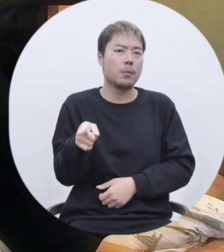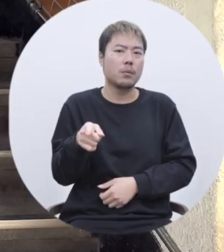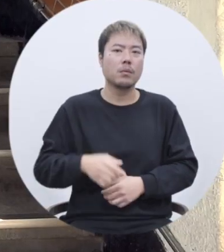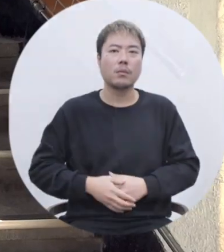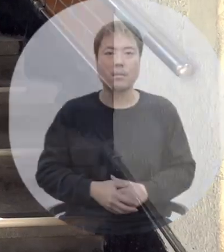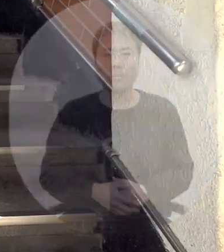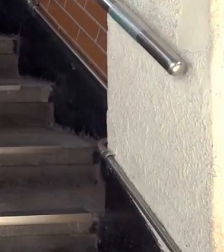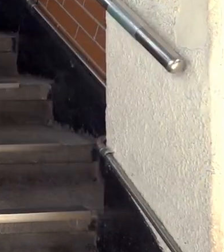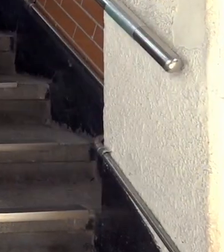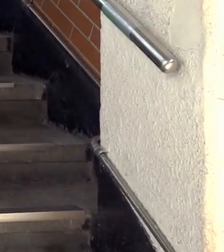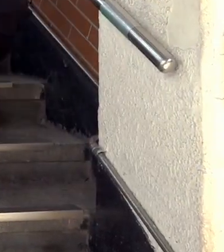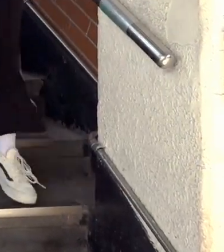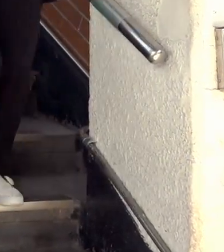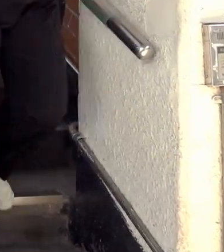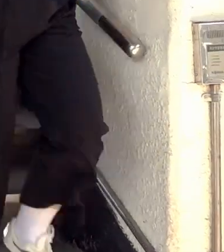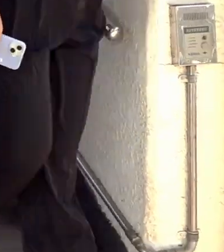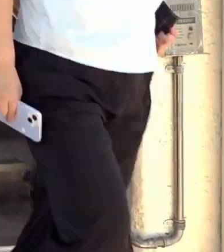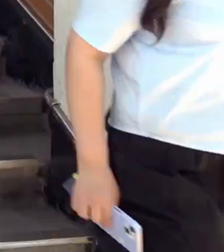이제